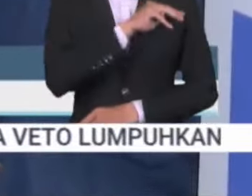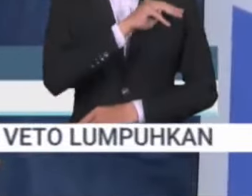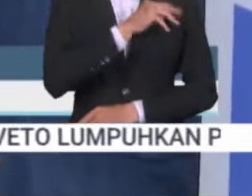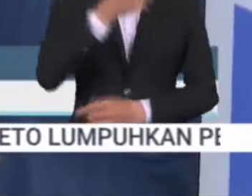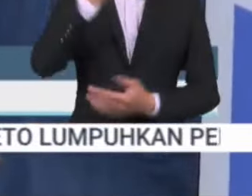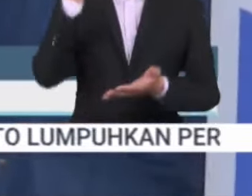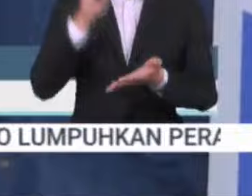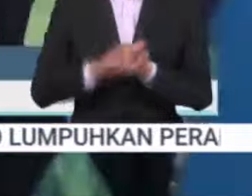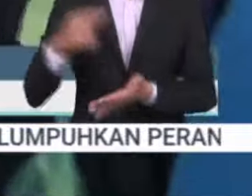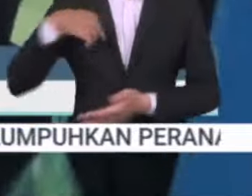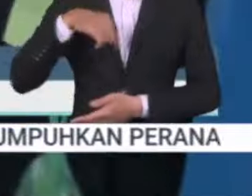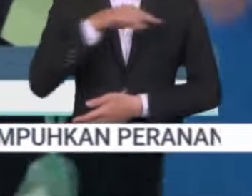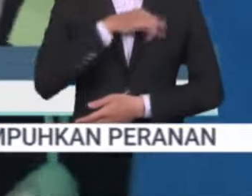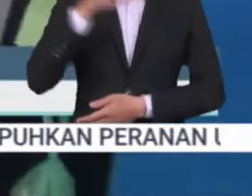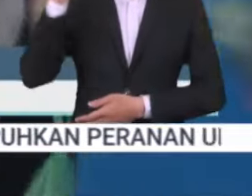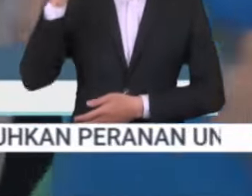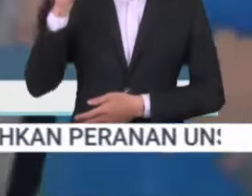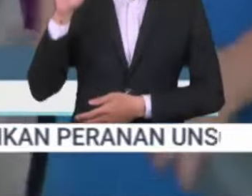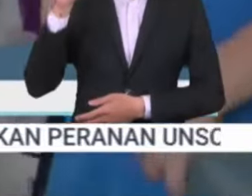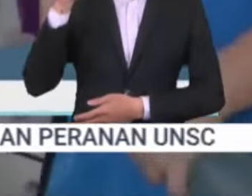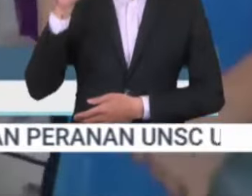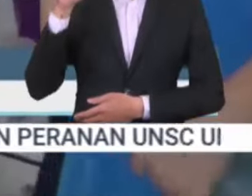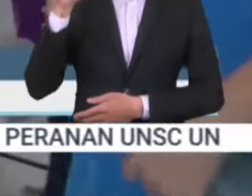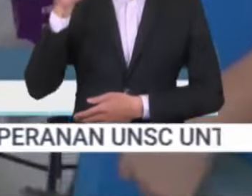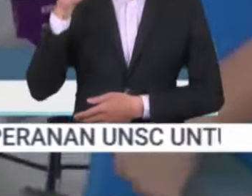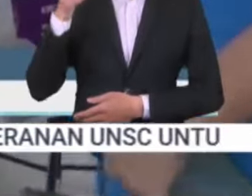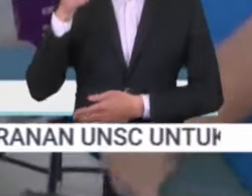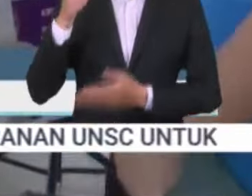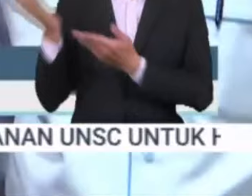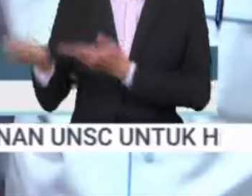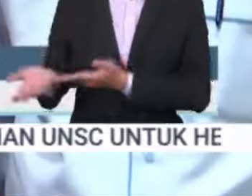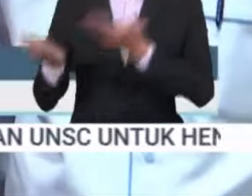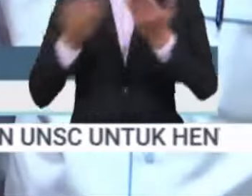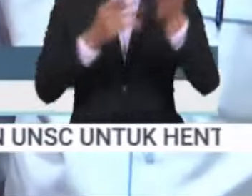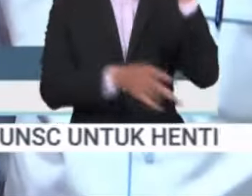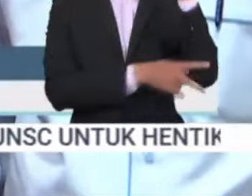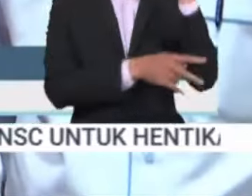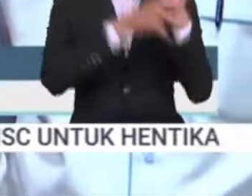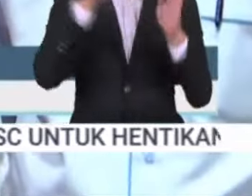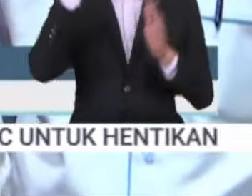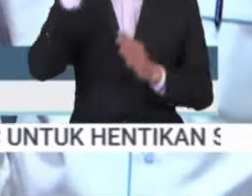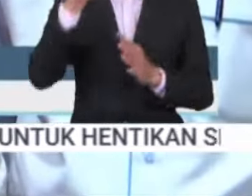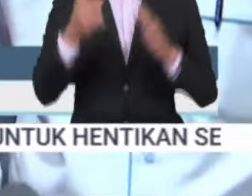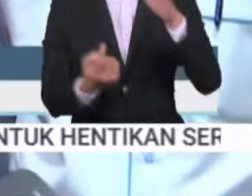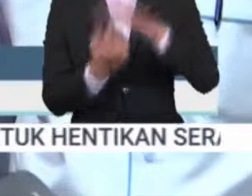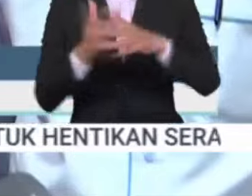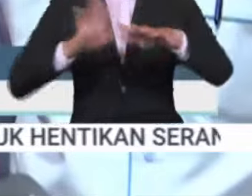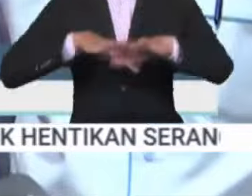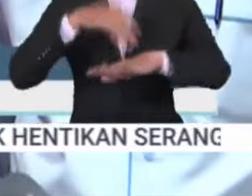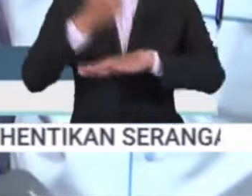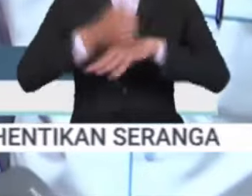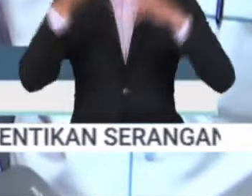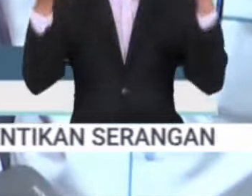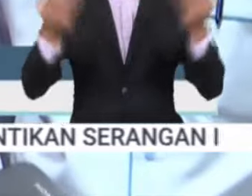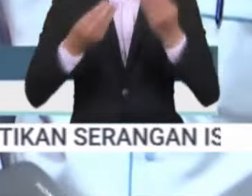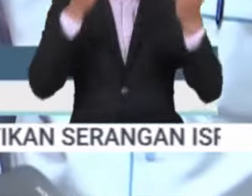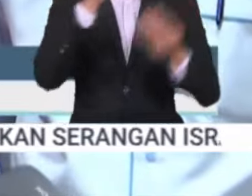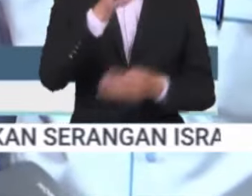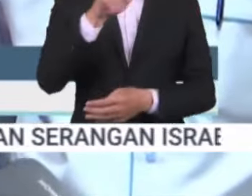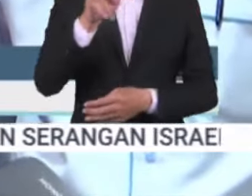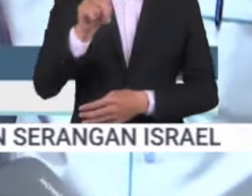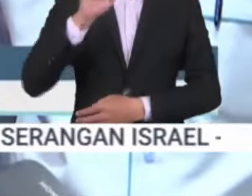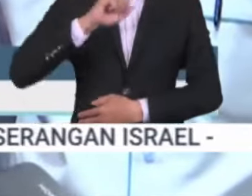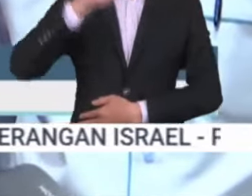itu kita akan insyaAllah membawa ke Kabinet tentang kewujudan Majlis TVET Negeri